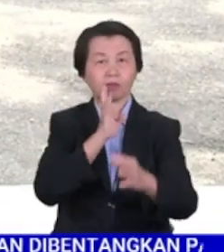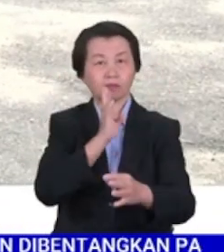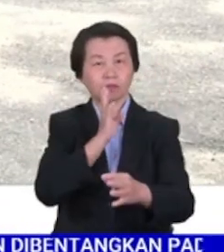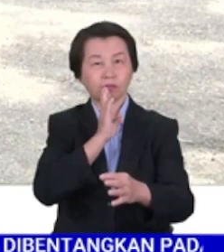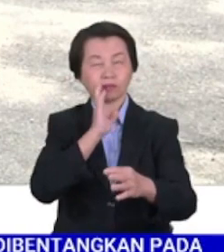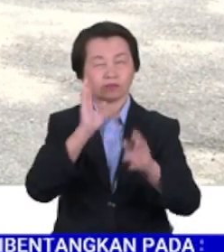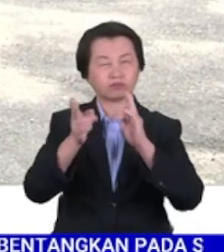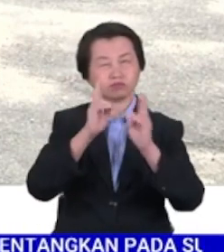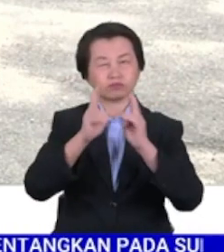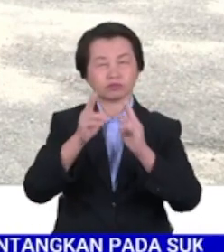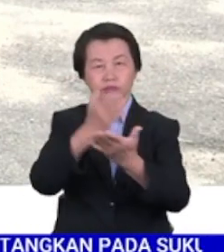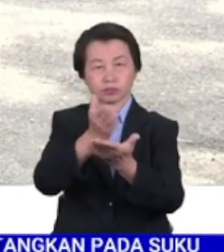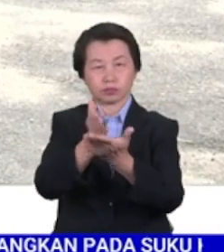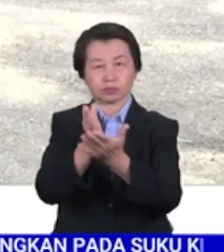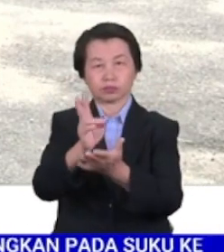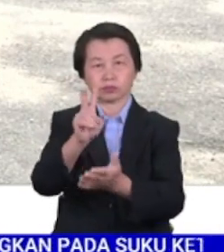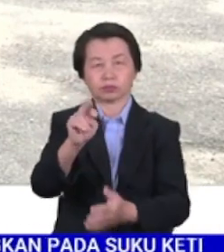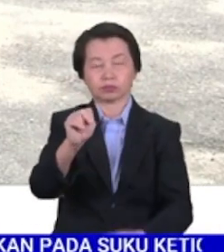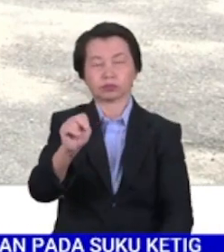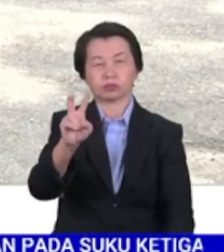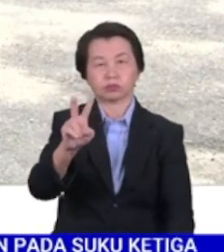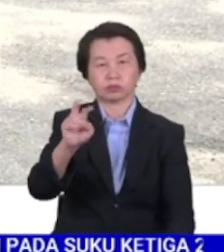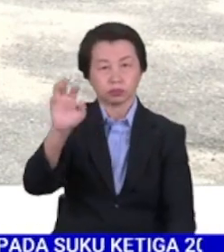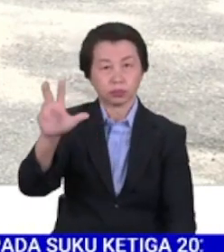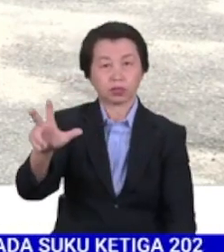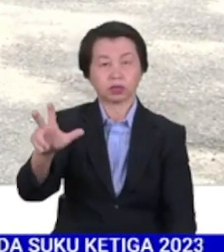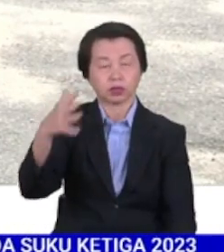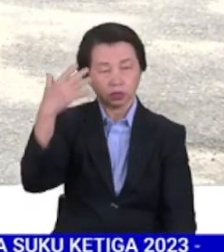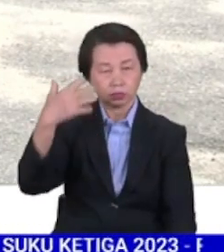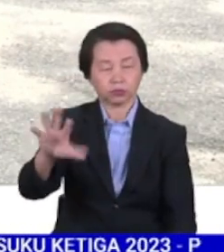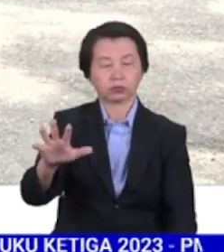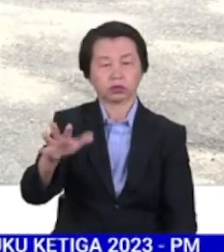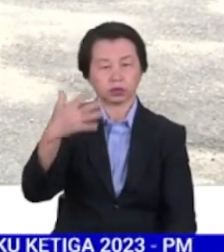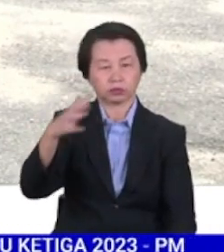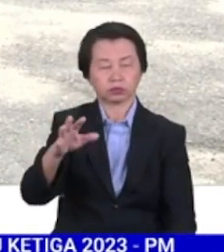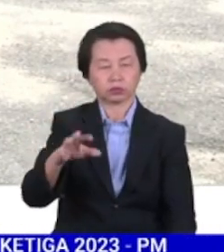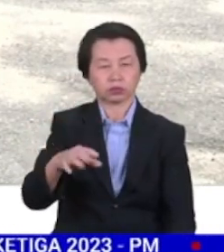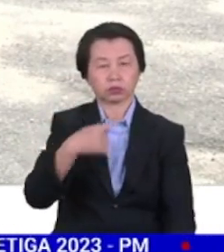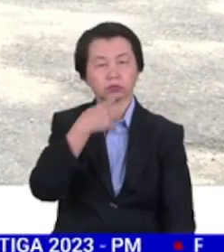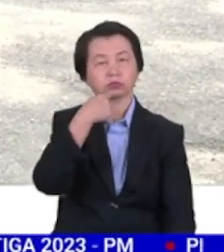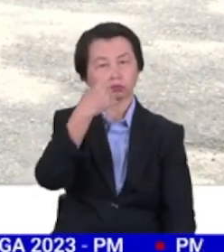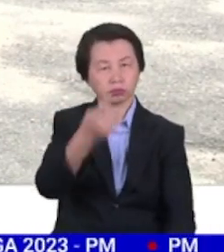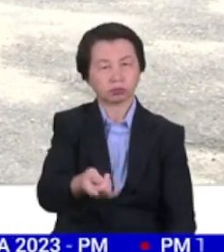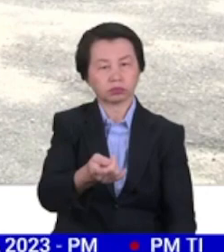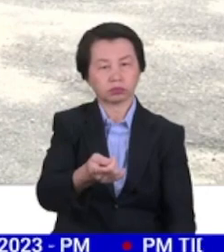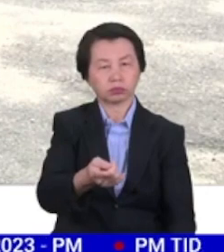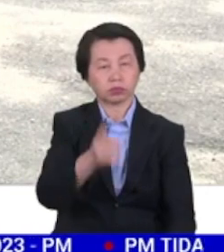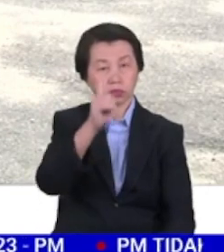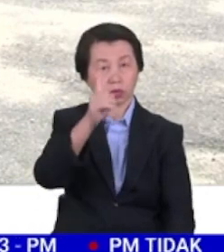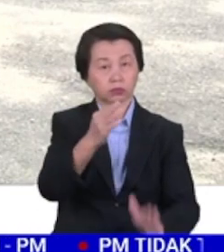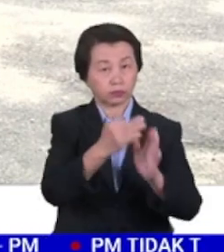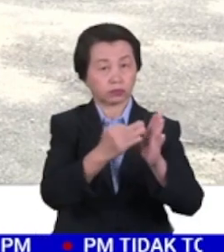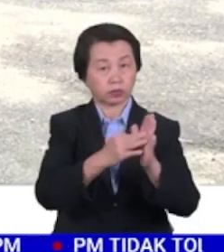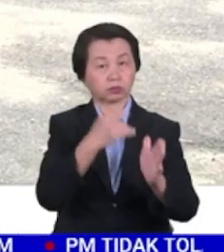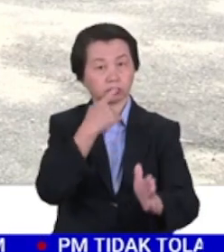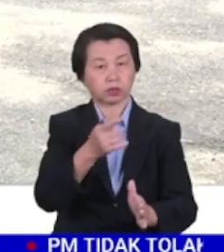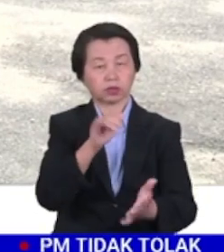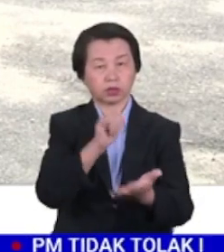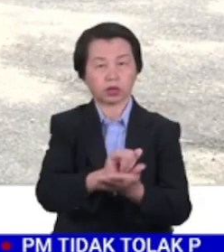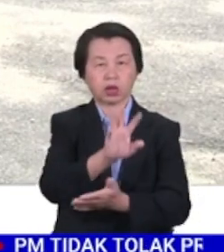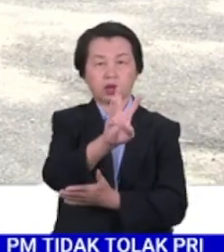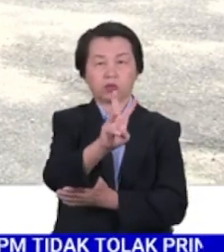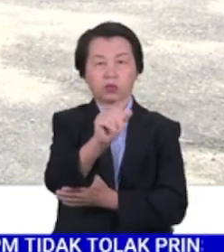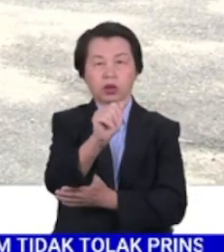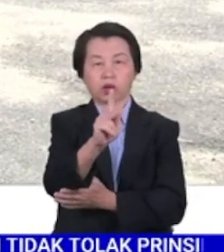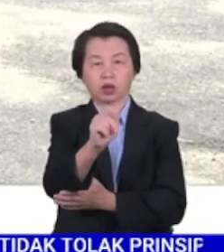amat berhormat Datuk Seri Anwar Ibrahim telah pun mengeluarkan satu fakta bahawasanya wakaf